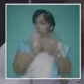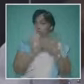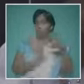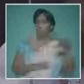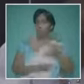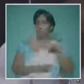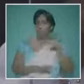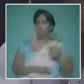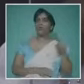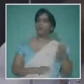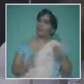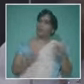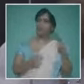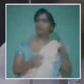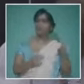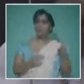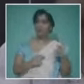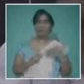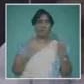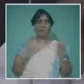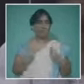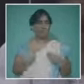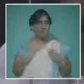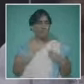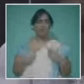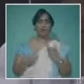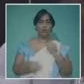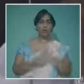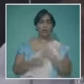කරන්න වෙනවා. නැතු මේ අලාභය